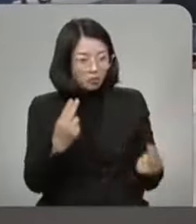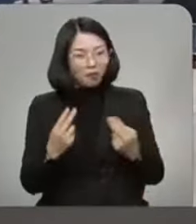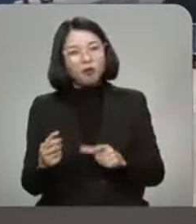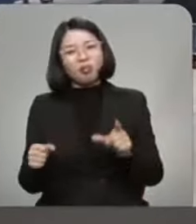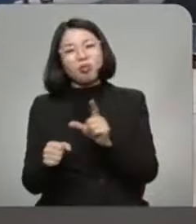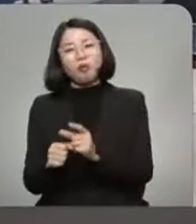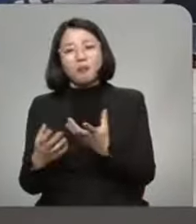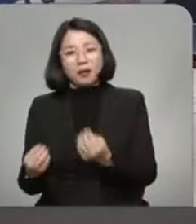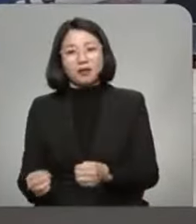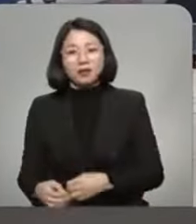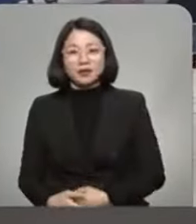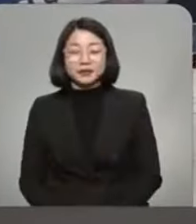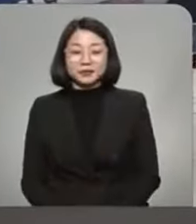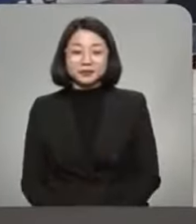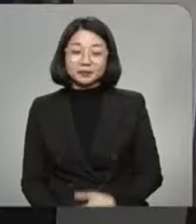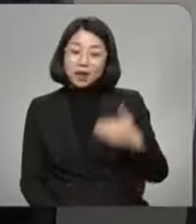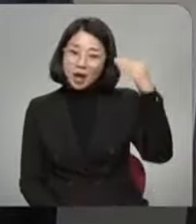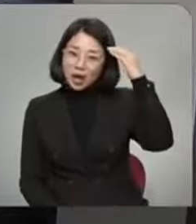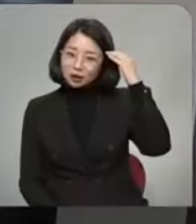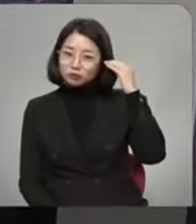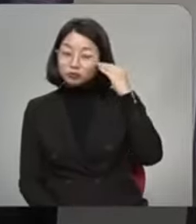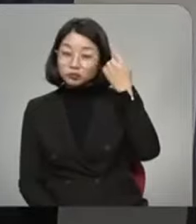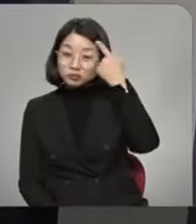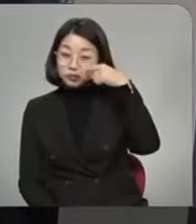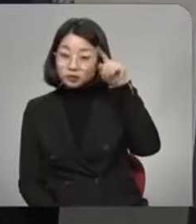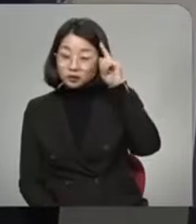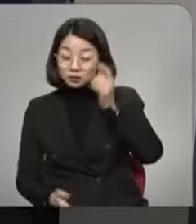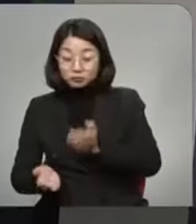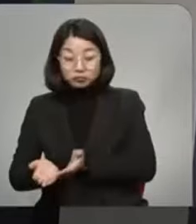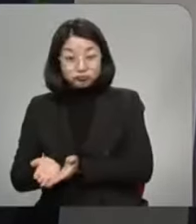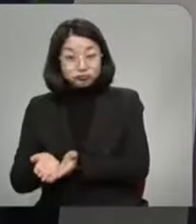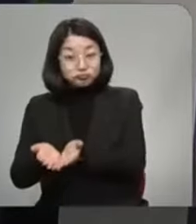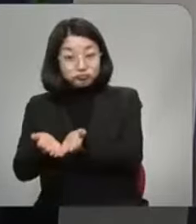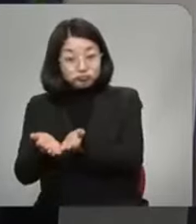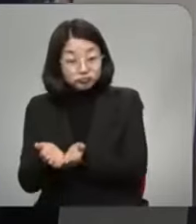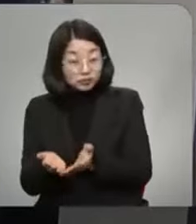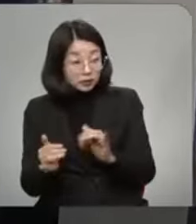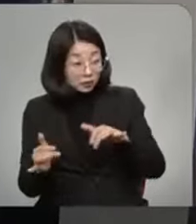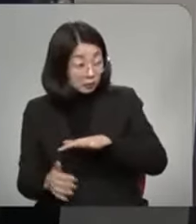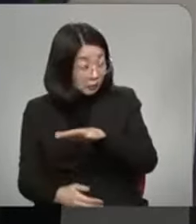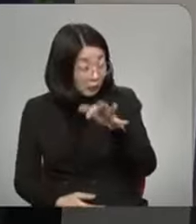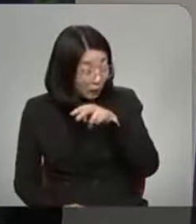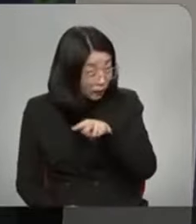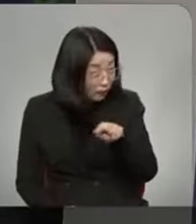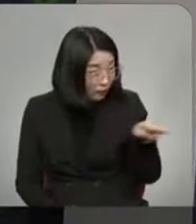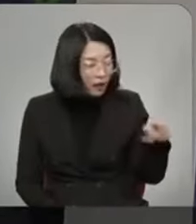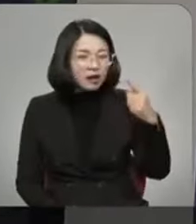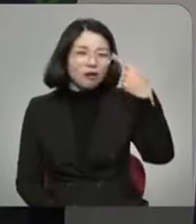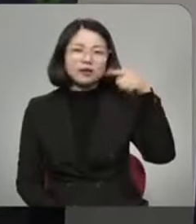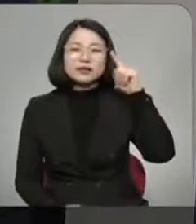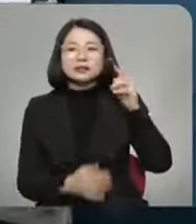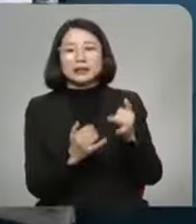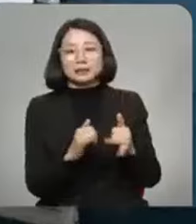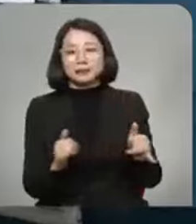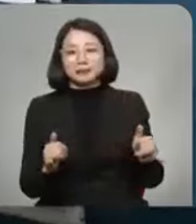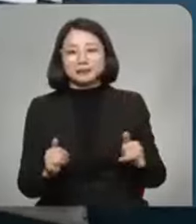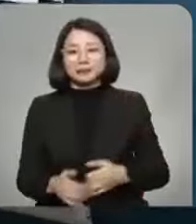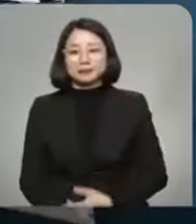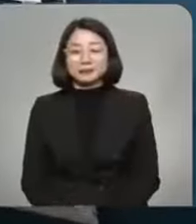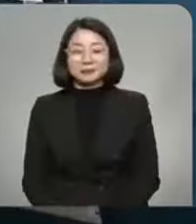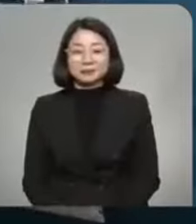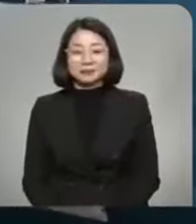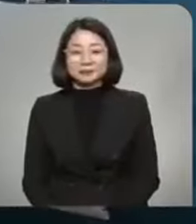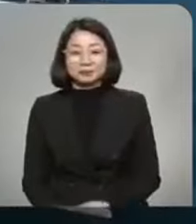많습니다. 우리나라와 러시아 블라디보스토크를 직항하는 배편을 이용하는 사람들 대부분은 러시아계 외국인입니다.